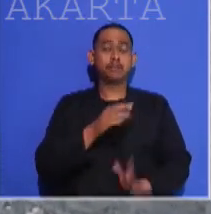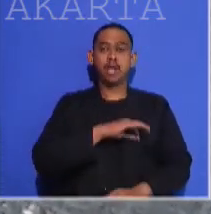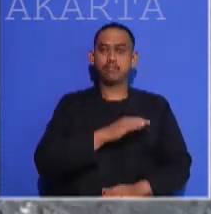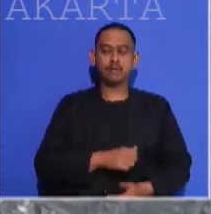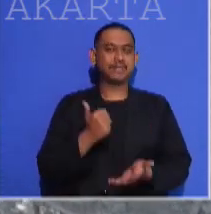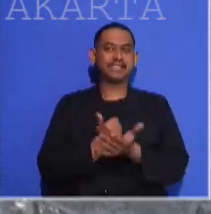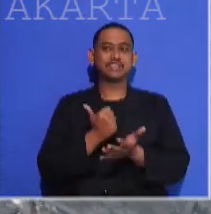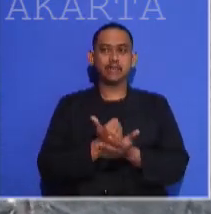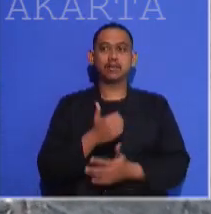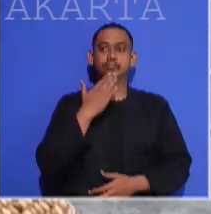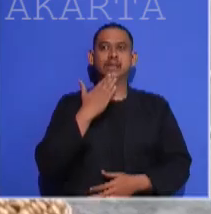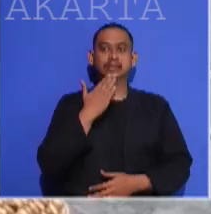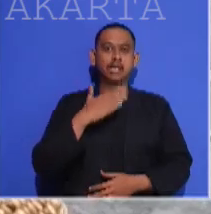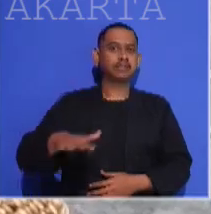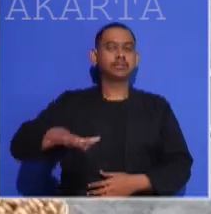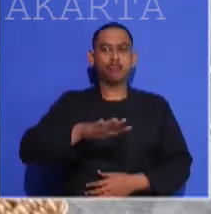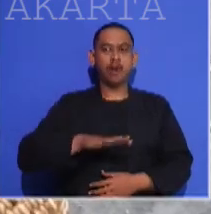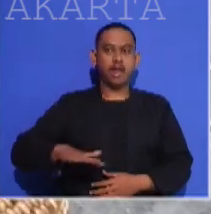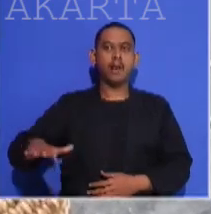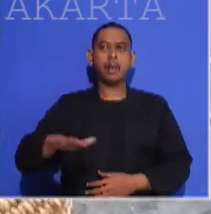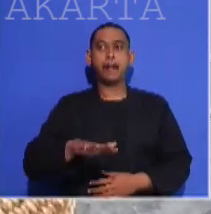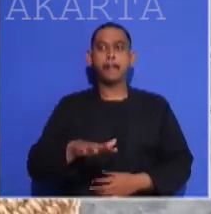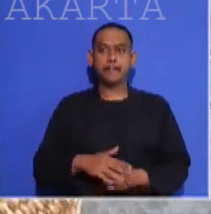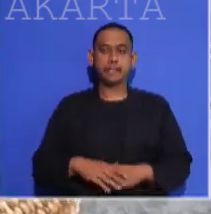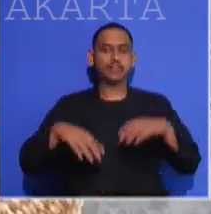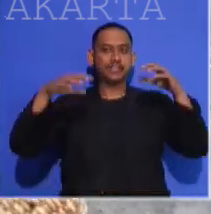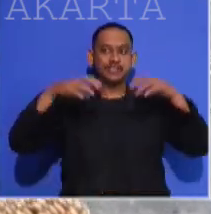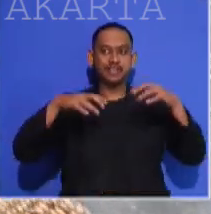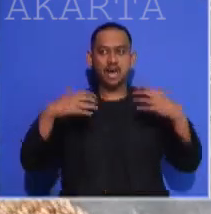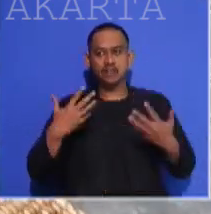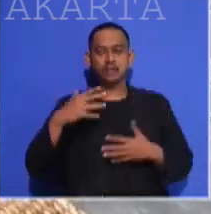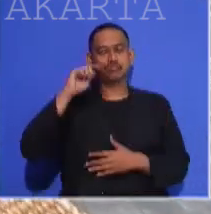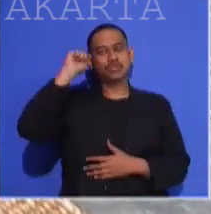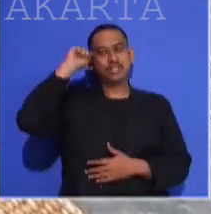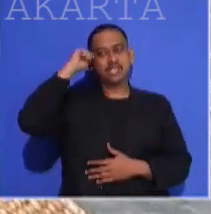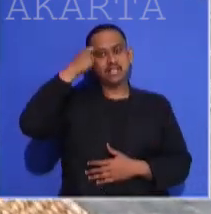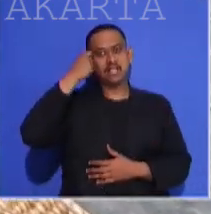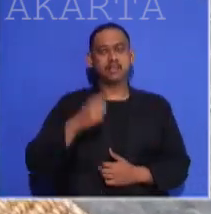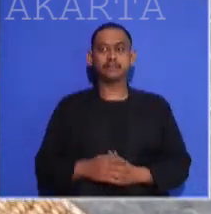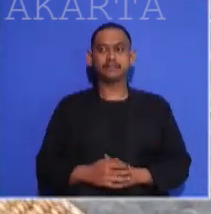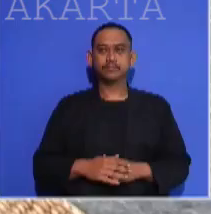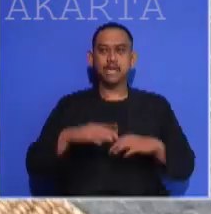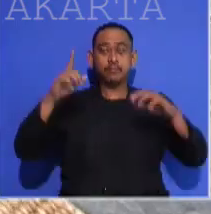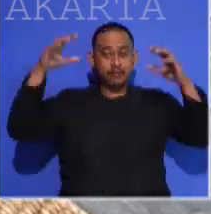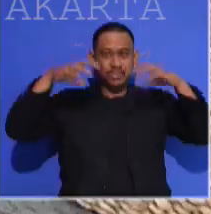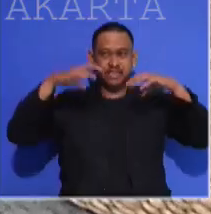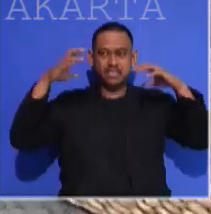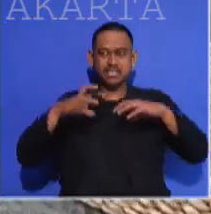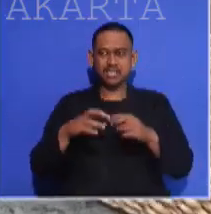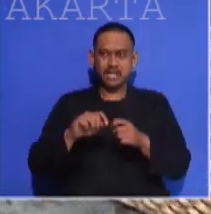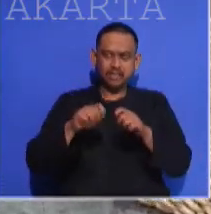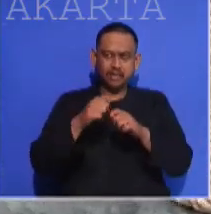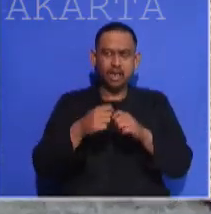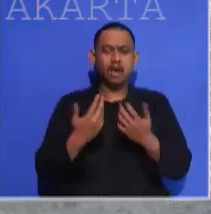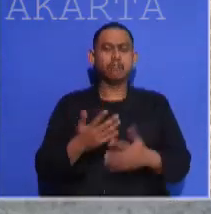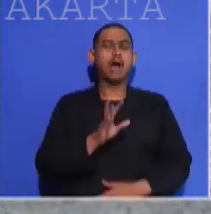rendeng, temtu dados tunggaling pepalang menggaing kadang perajin enceng gondok. Jawah mekaten wau ingkang damel kerajinan menika langkung